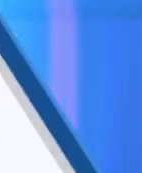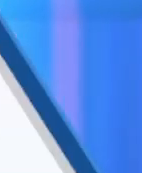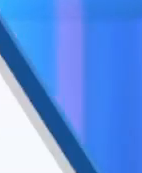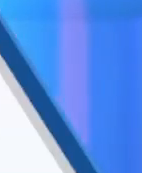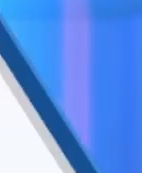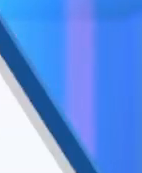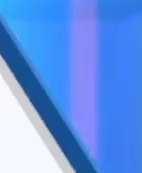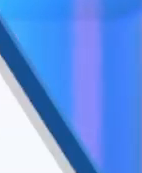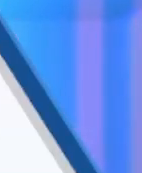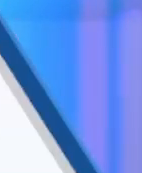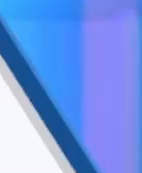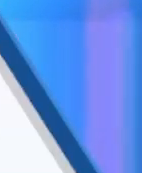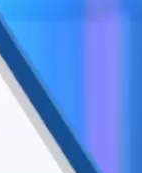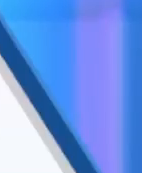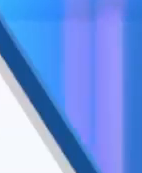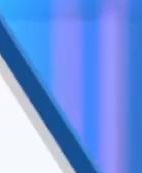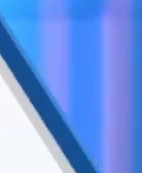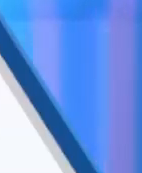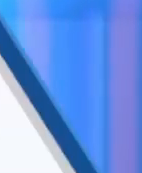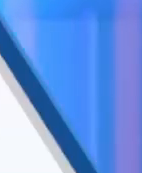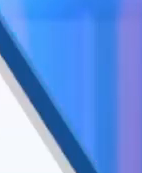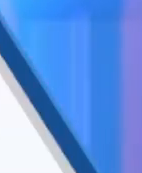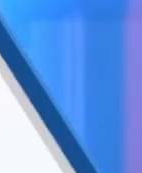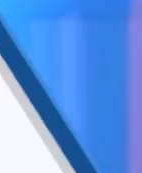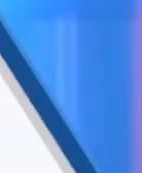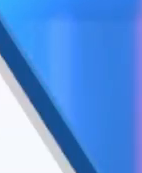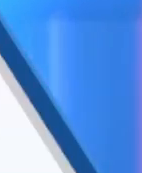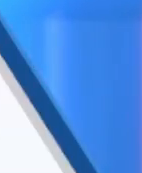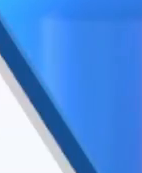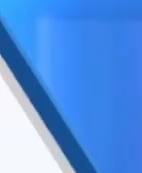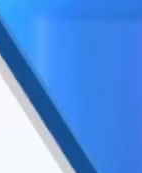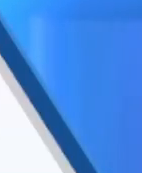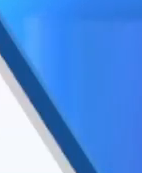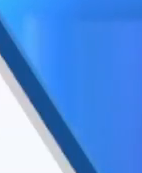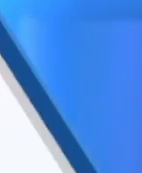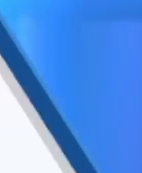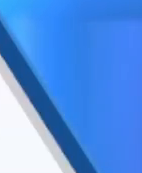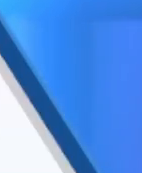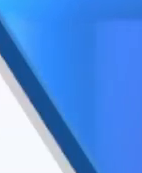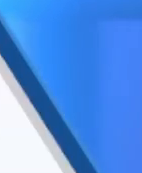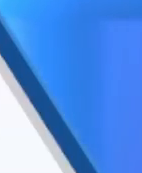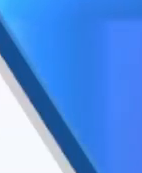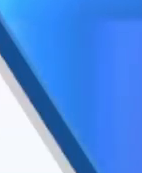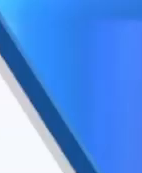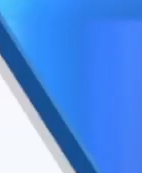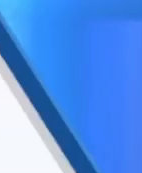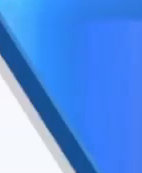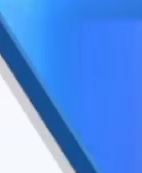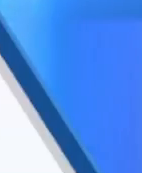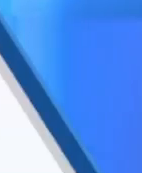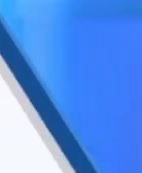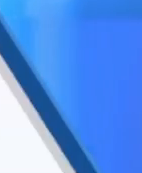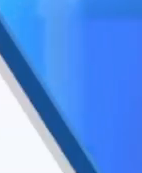yasengirije ibyo bacanaga, naho rege ihageze ivuga ko nta cash power ifite ngo